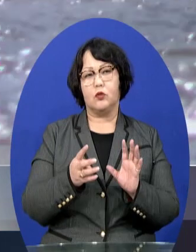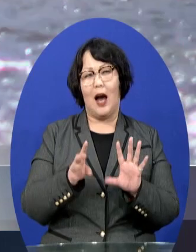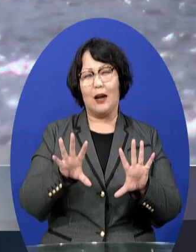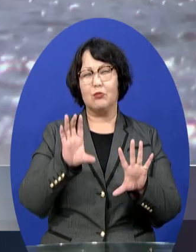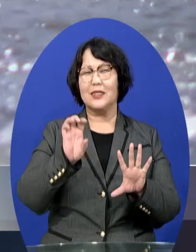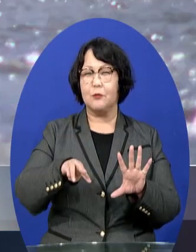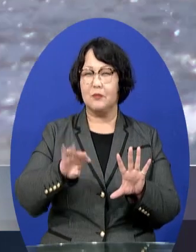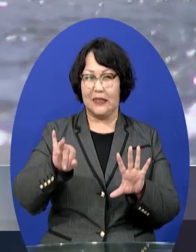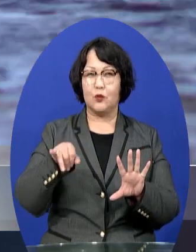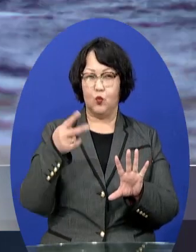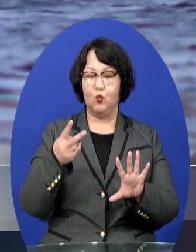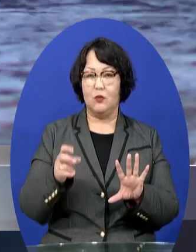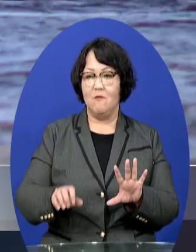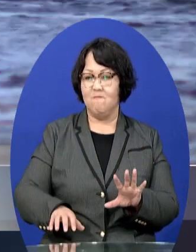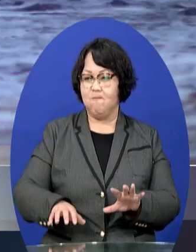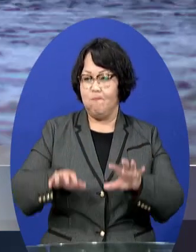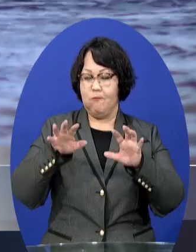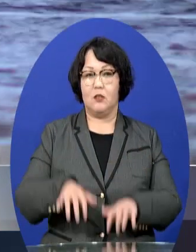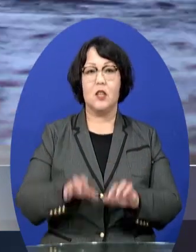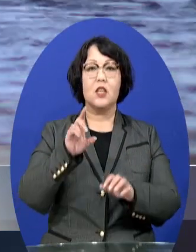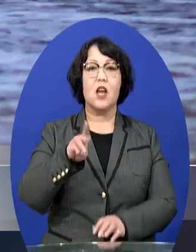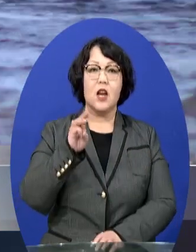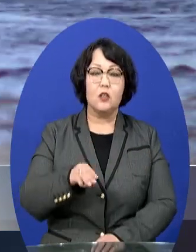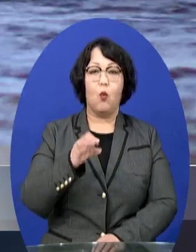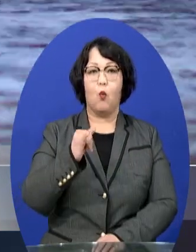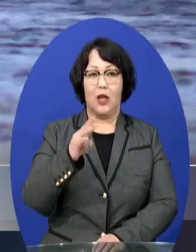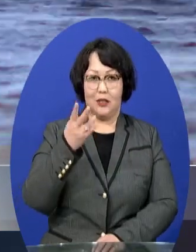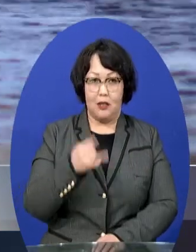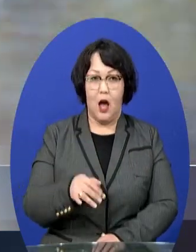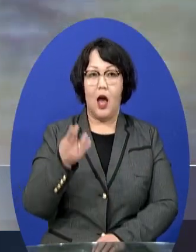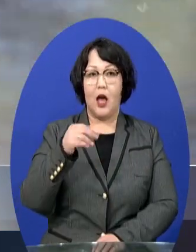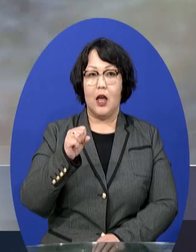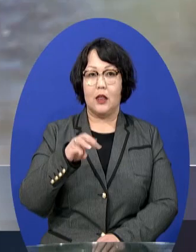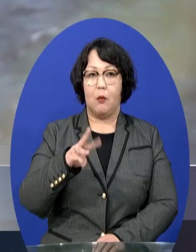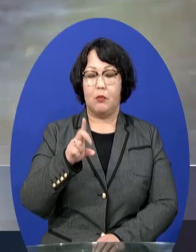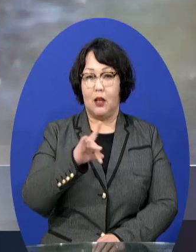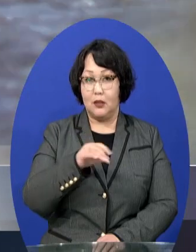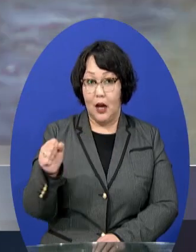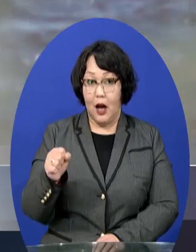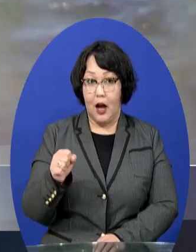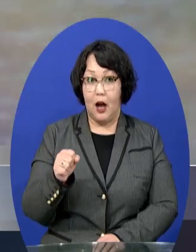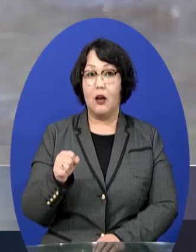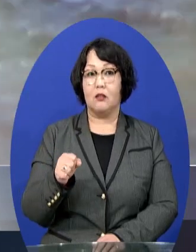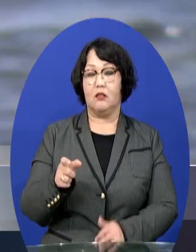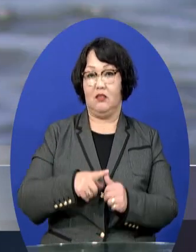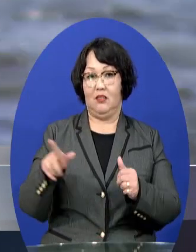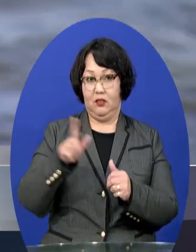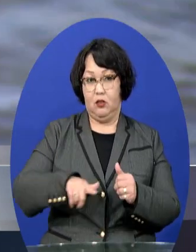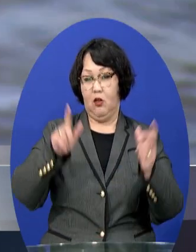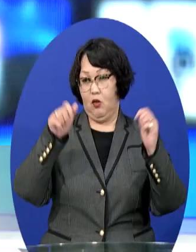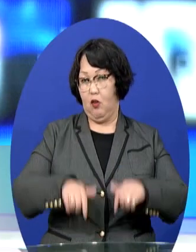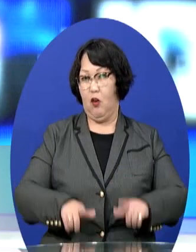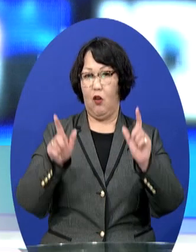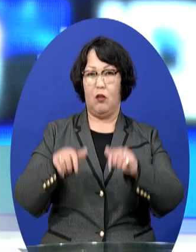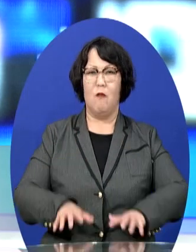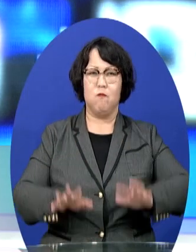үерлжээ. Тэрэлж Улиастай Сэлбэ Санзай Тосхон болон Дамбадаржигийн бүр орчимд үерийн төвшнөөс буусан хэдий ч гол үертэй